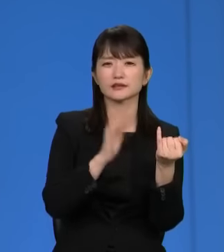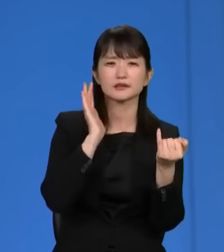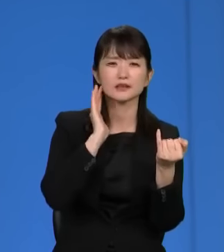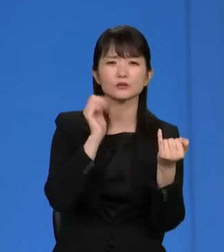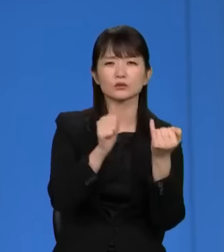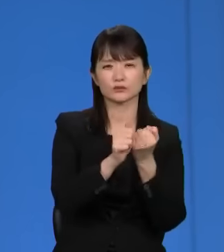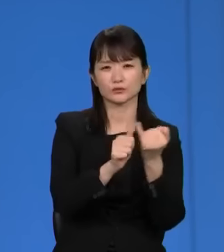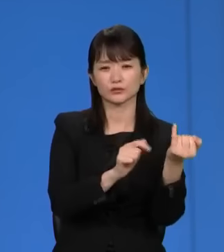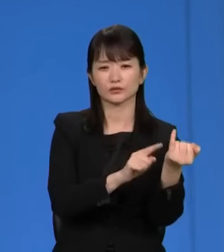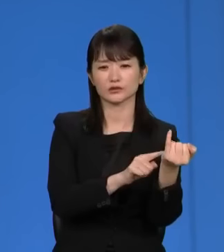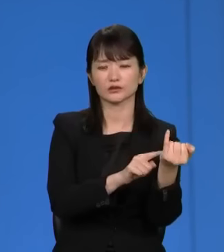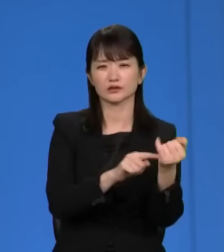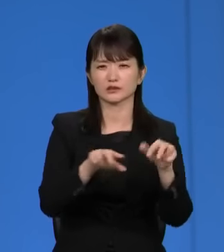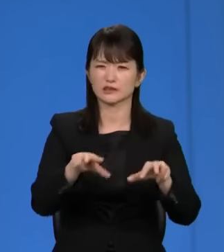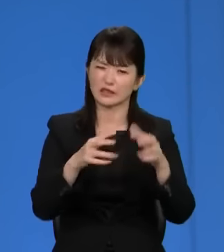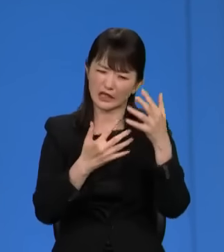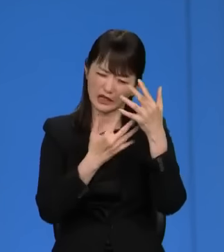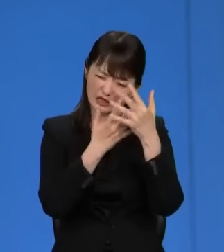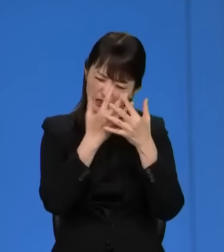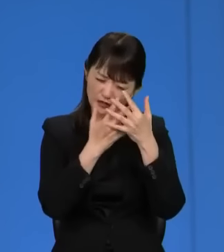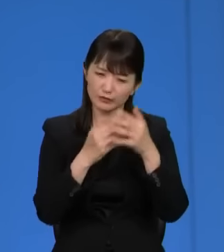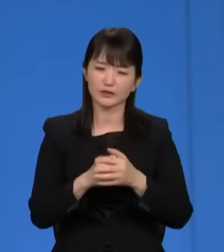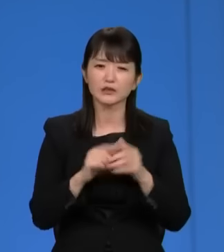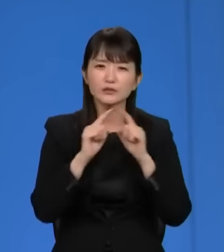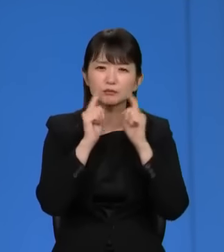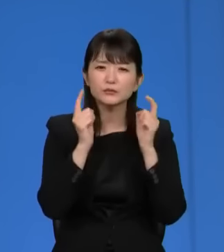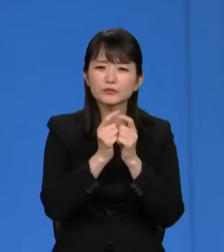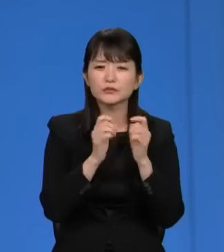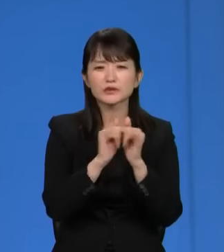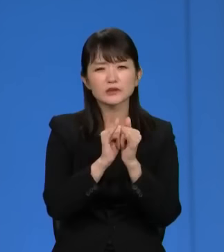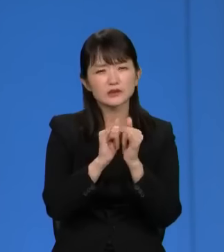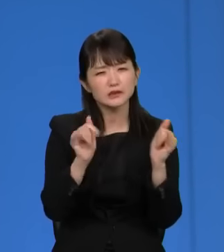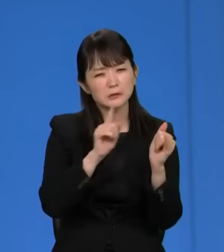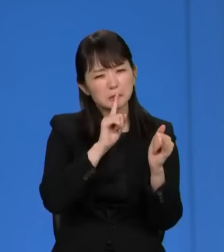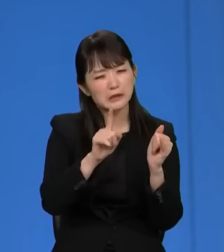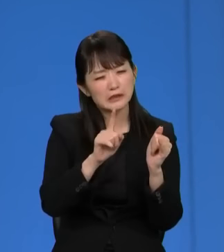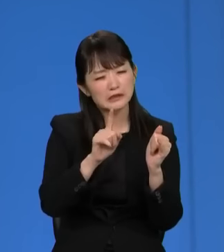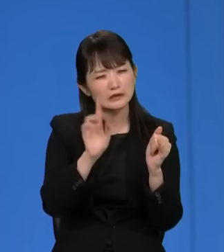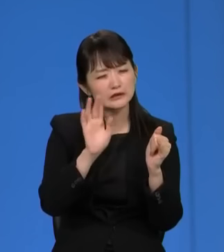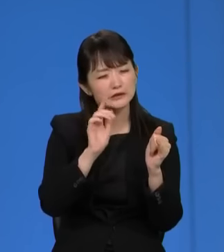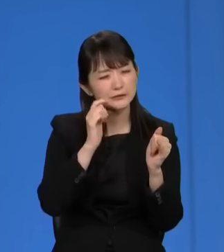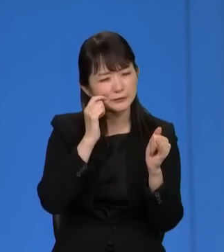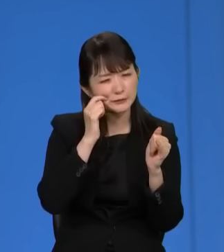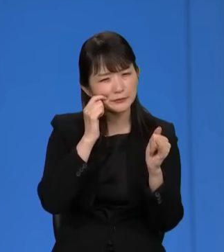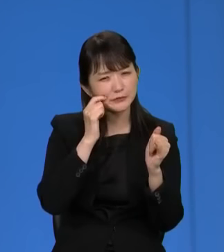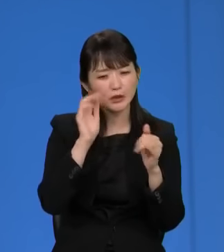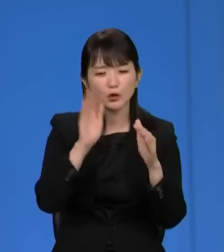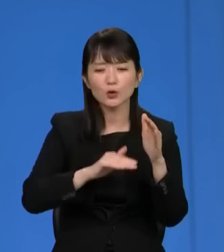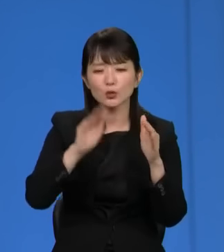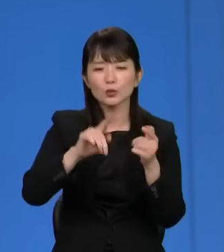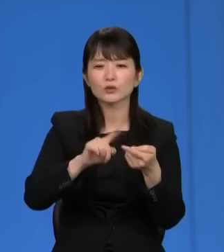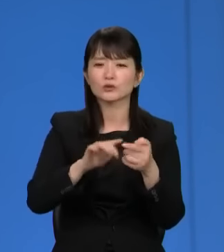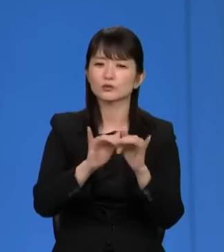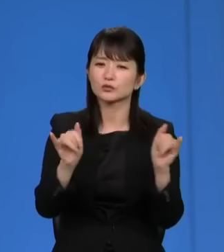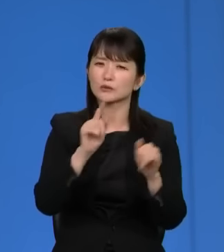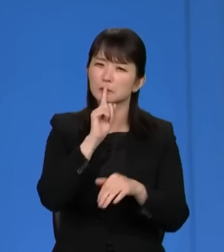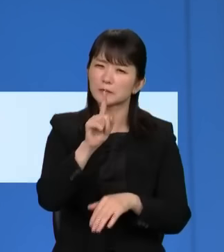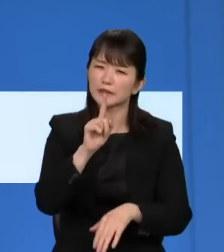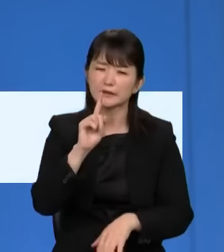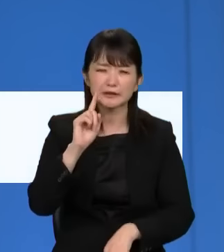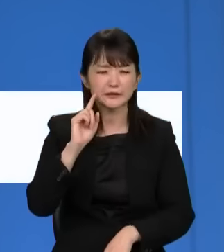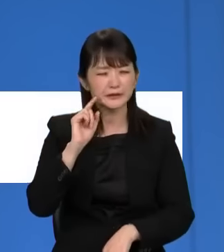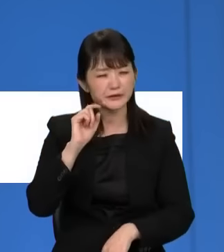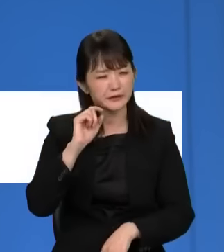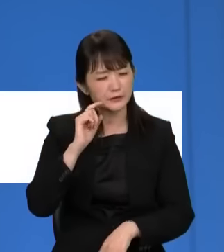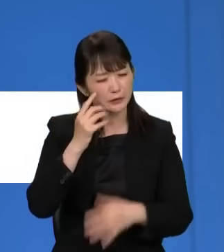어 참 애매합니다 민간인이라 하고 말하기도 뭐 하고 또 공적인 분이라고 말하기도 뭐한 왜냐면